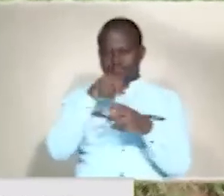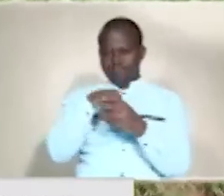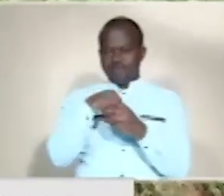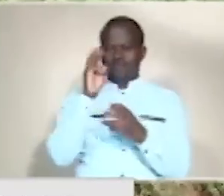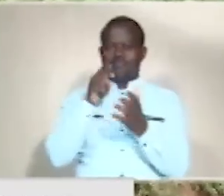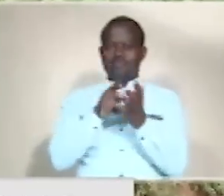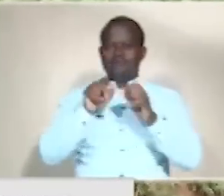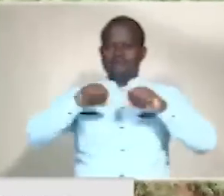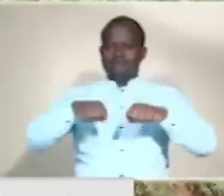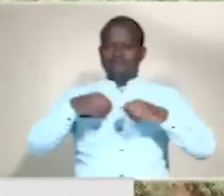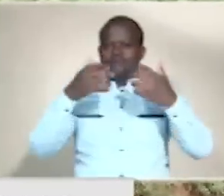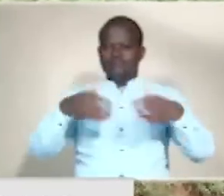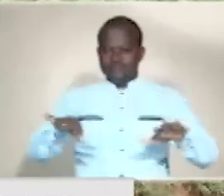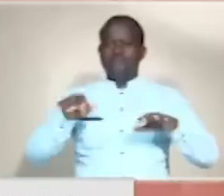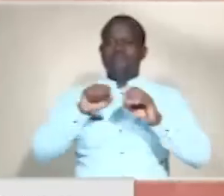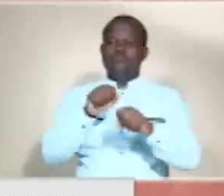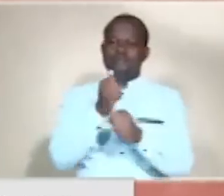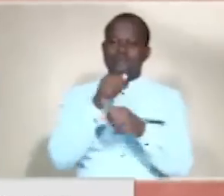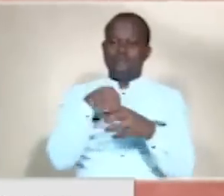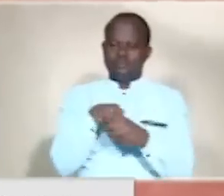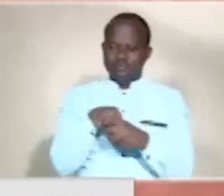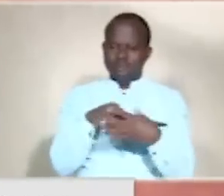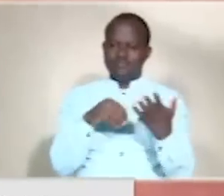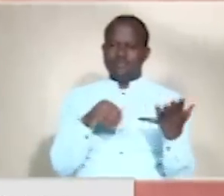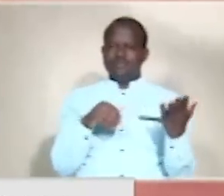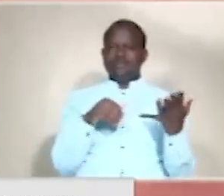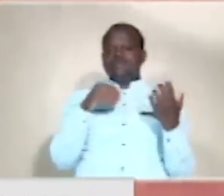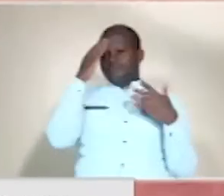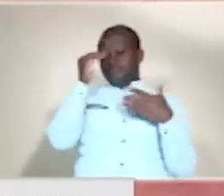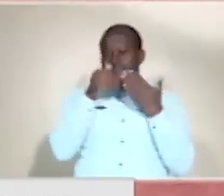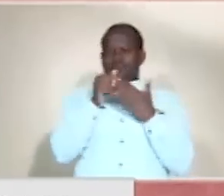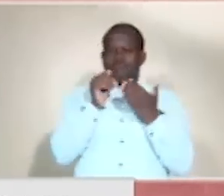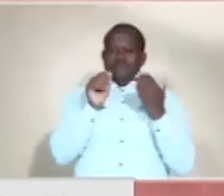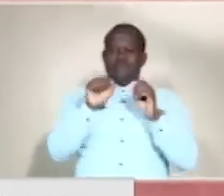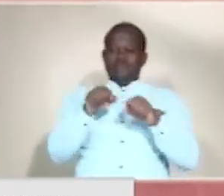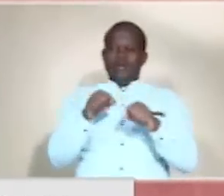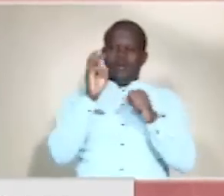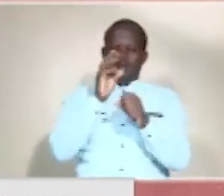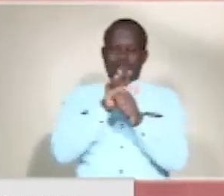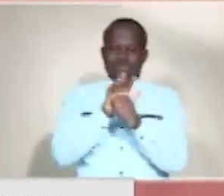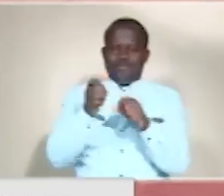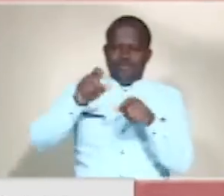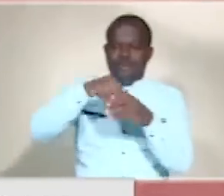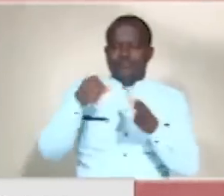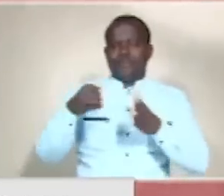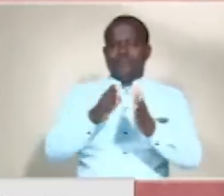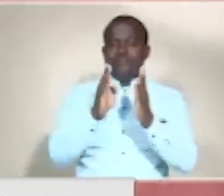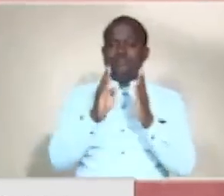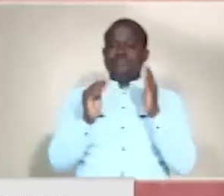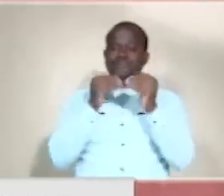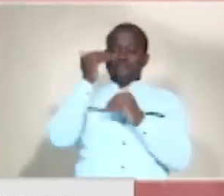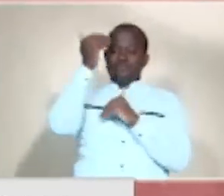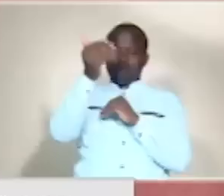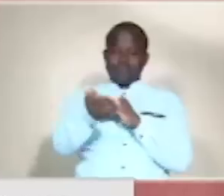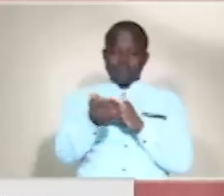yiteguye kugura akamoto nkazarangiza n'akamoto kari gukoramo, kuko imodoka zizaba nyinshi ziziyongera mu muhanda. Noneho